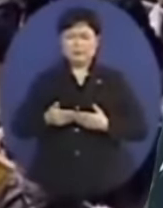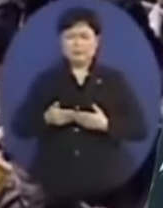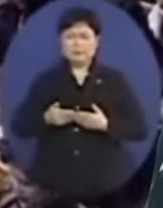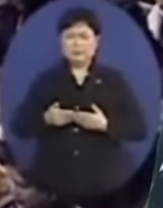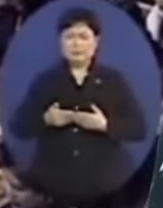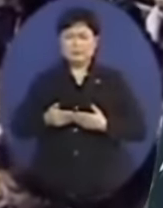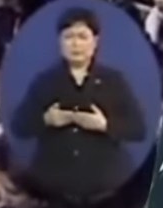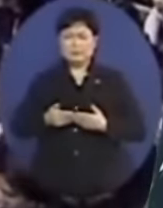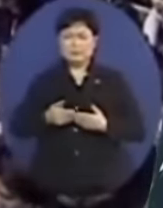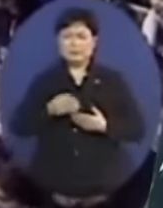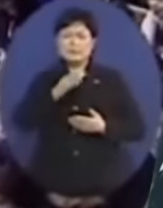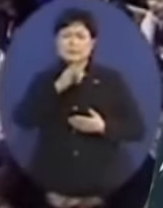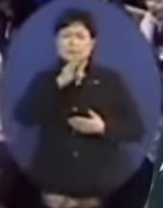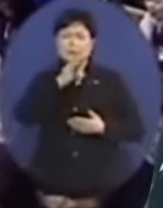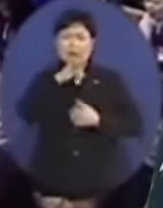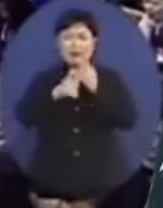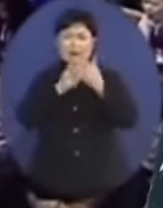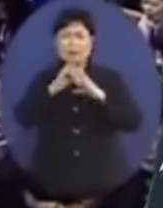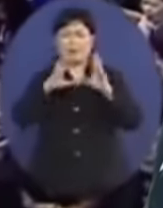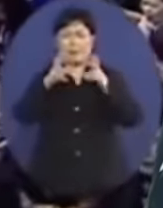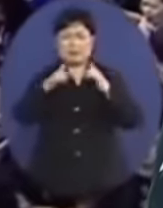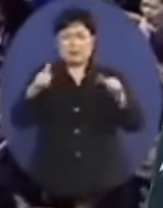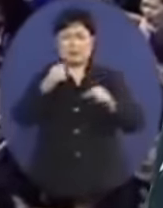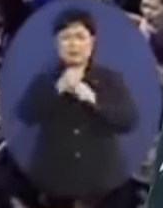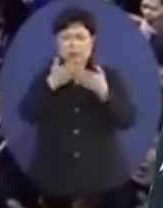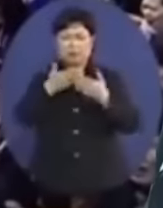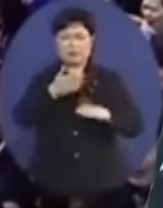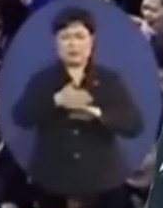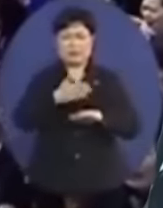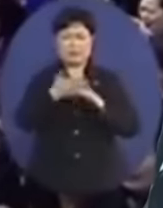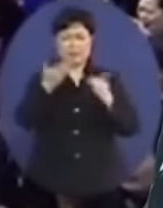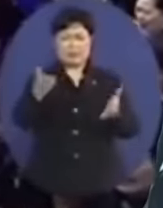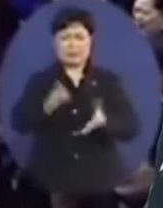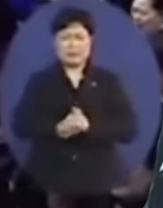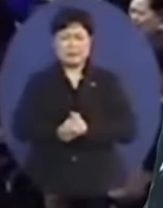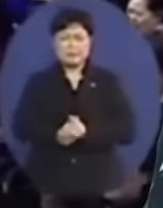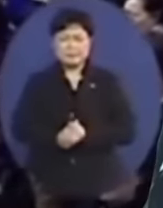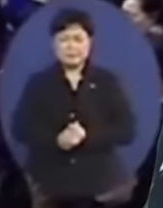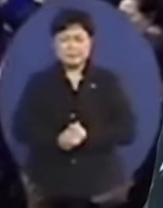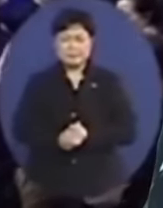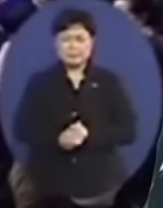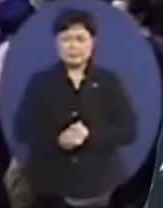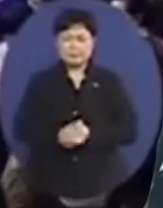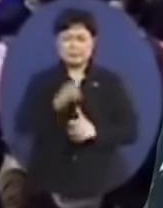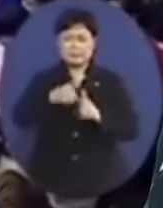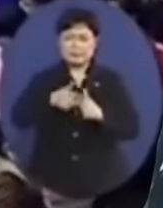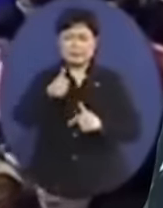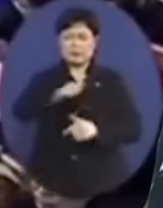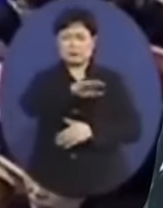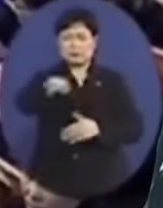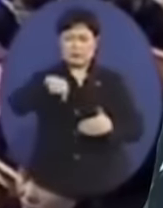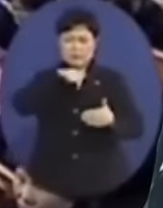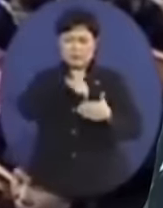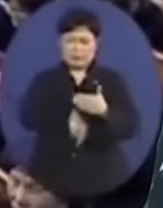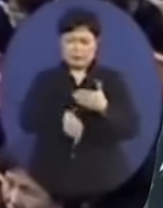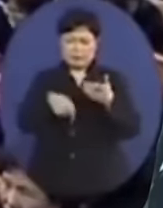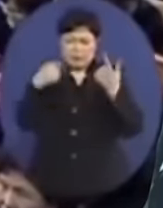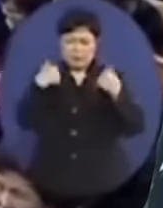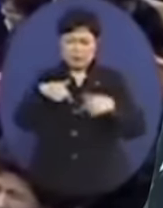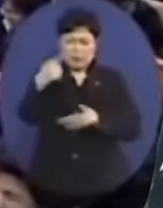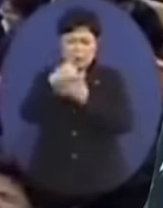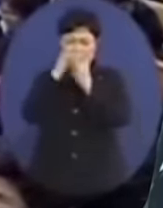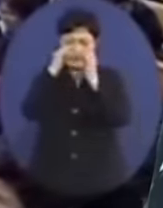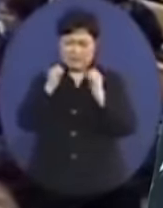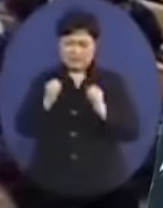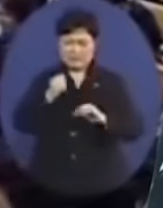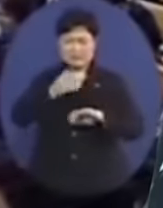그런 나게해서 하나님 백성이 되게 만들어 심을 감사합니다 아멘 예수님이 우리 가슴 한 가운데 늘 와서 계심을